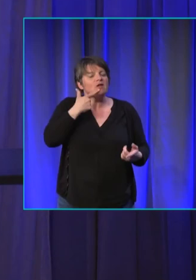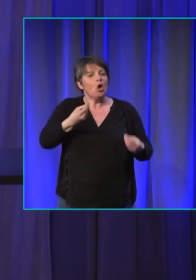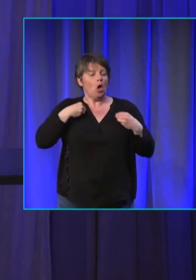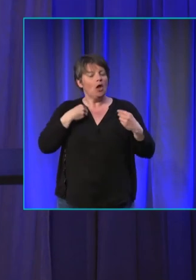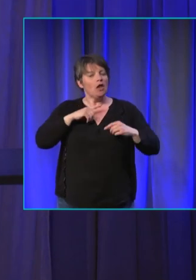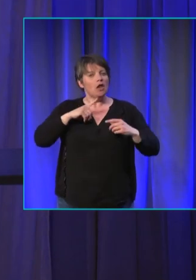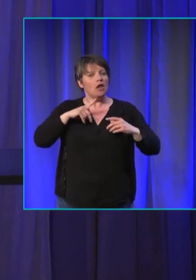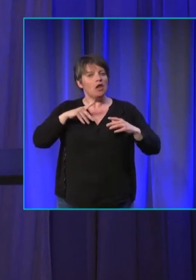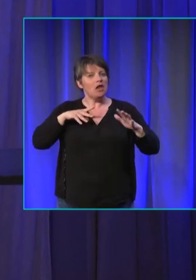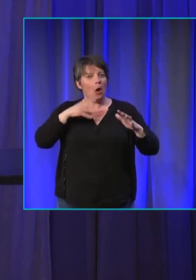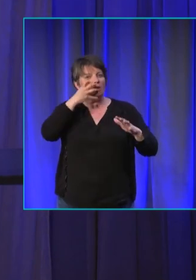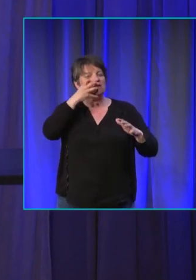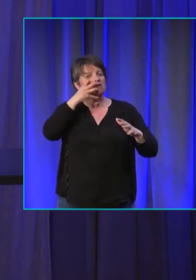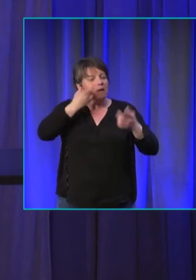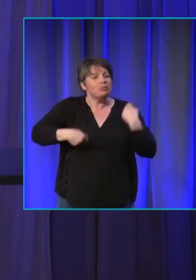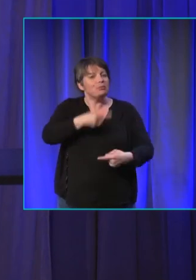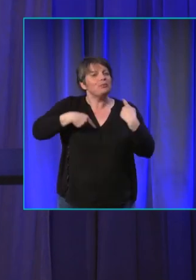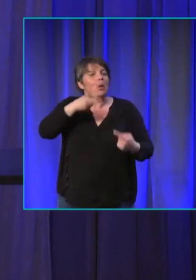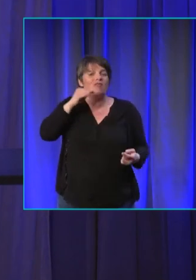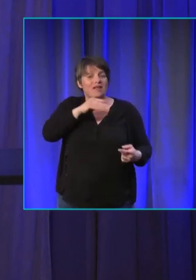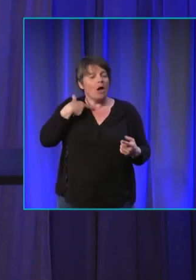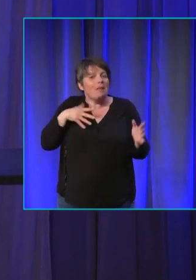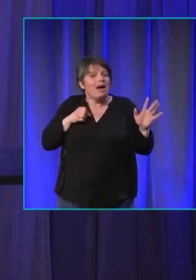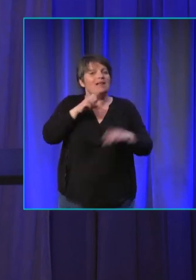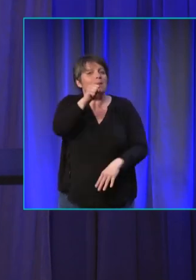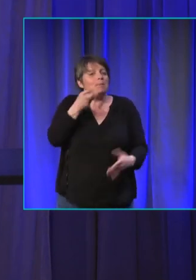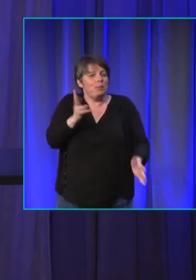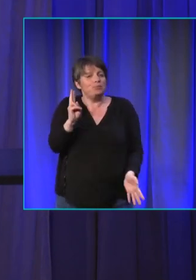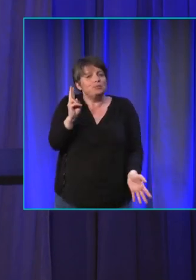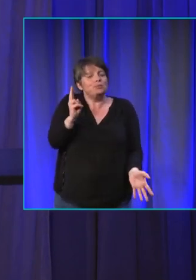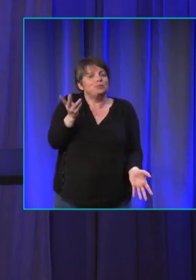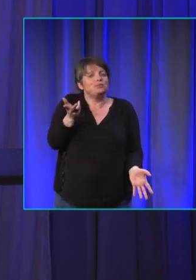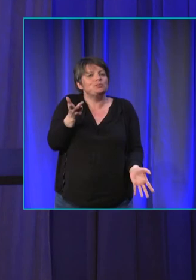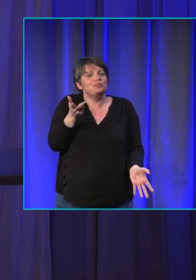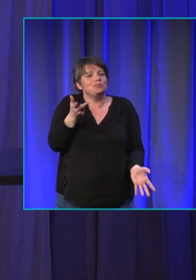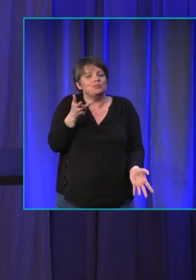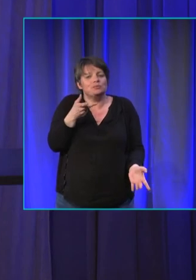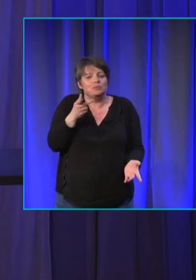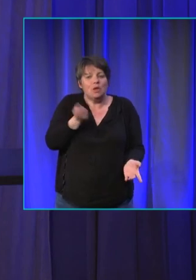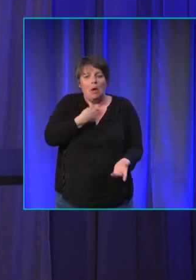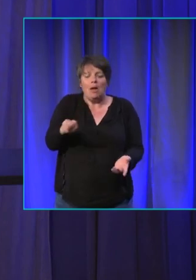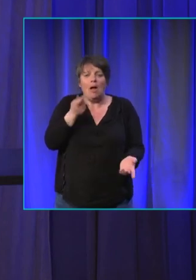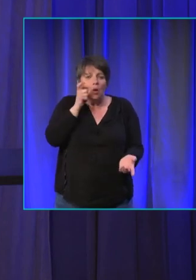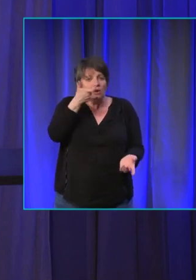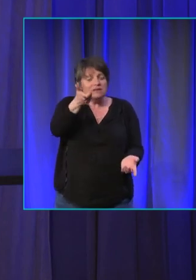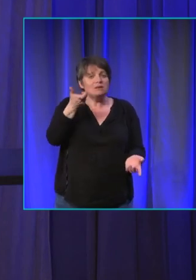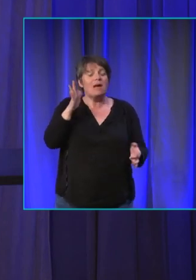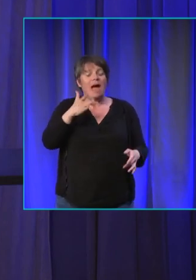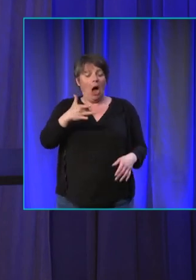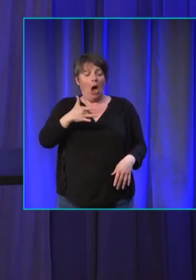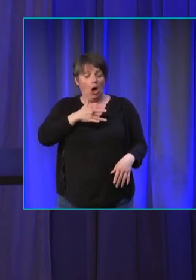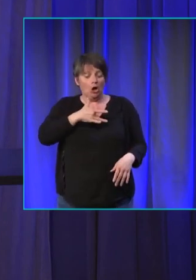ça. La pompe, en fait, elle travaille de façon plus vite. Maintenant, lorsque vous avez une fréquence